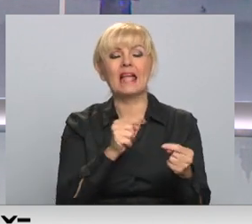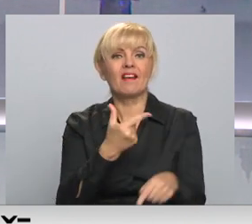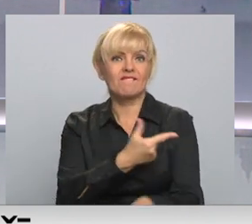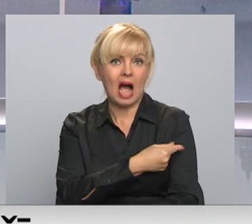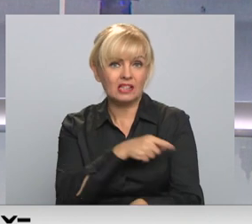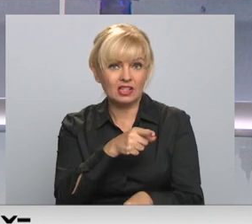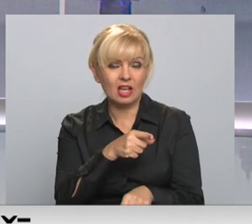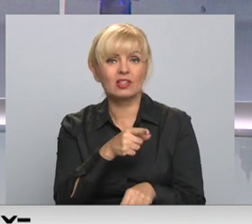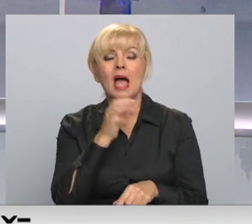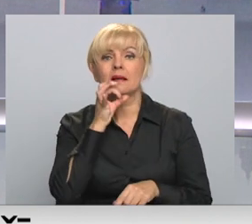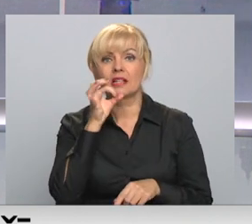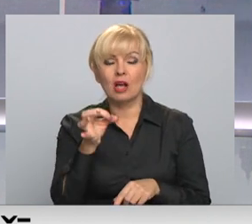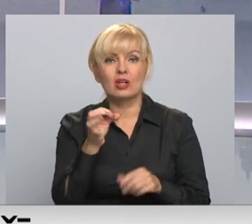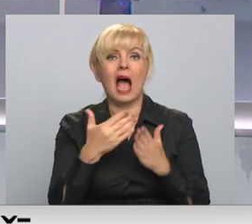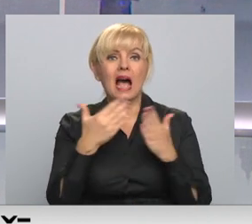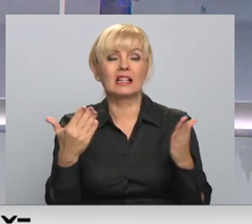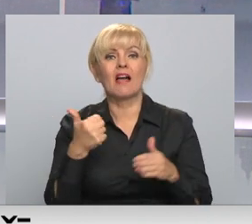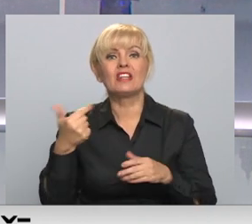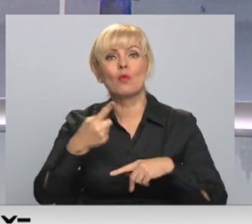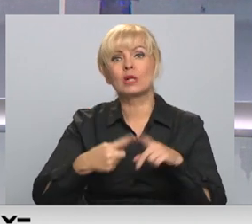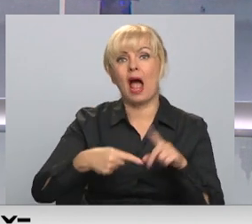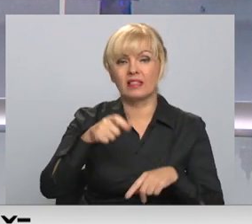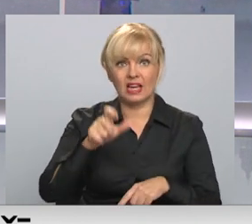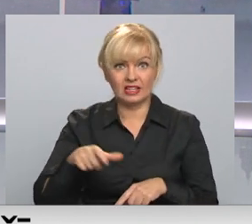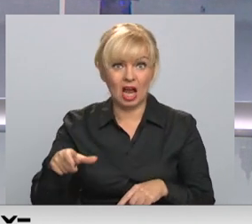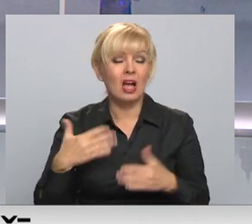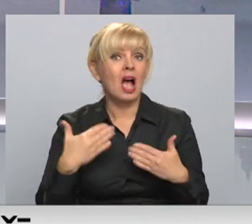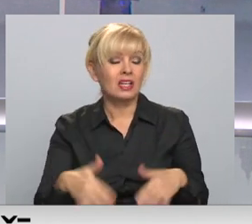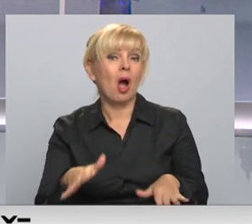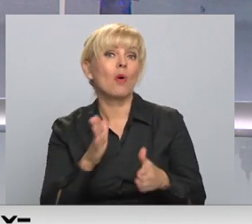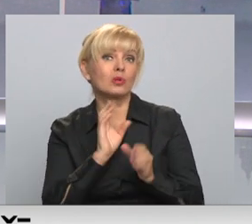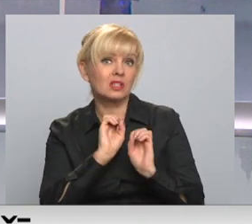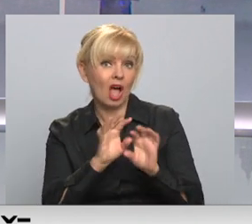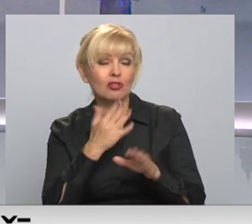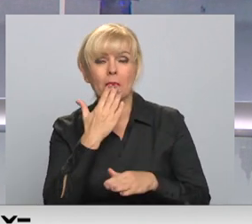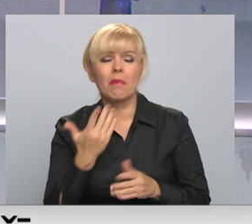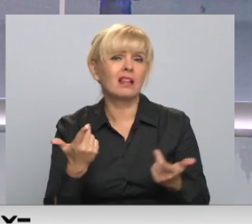tā operatīvajiem darbiniekiem atklājuši viņa radinieki. Jau esam stāstījuši, ka